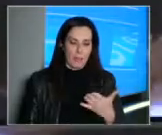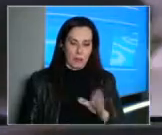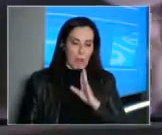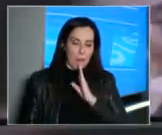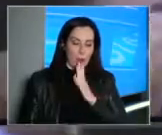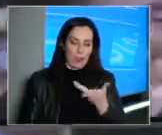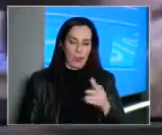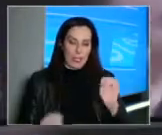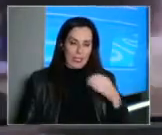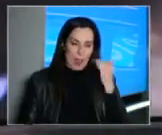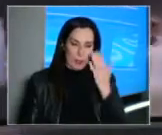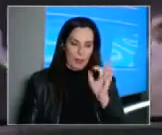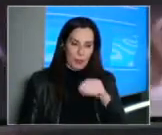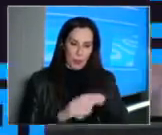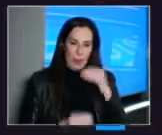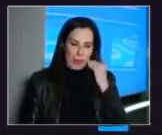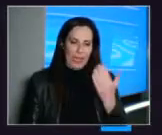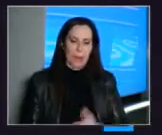של טראמפ מבית.